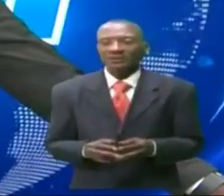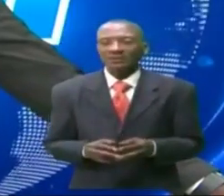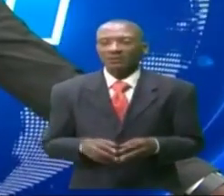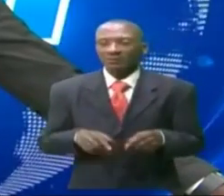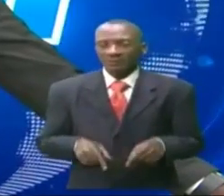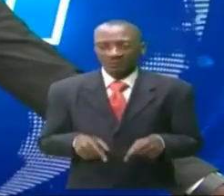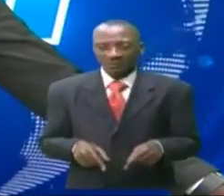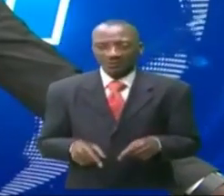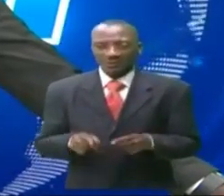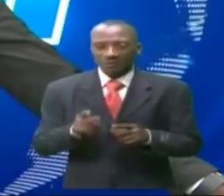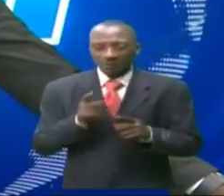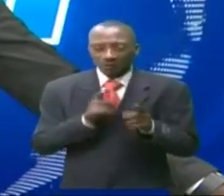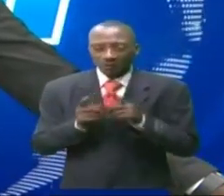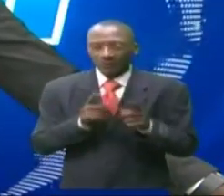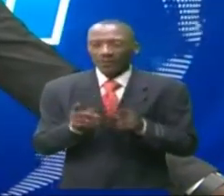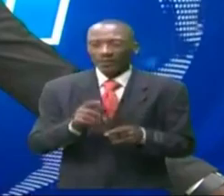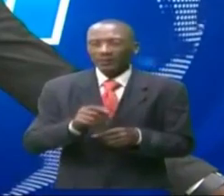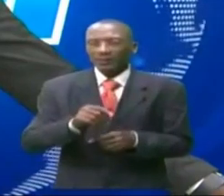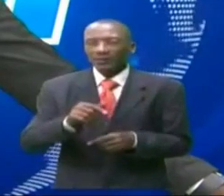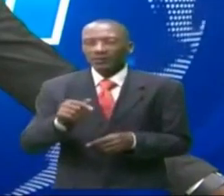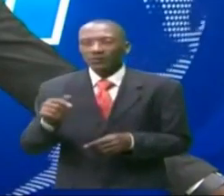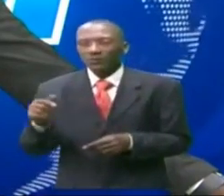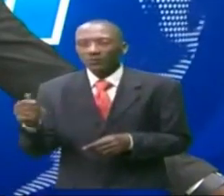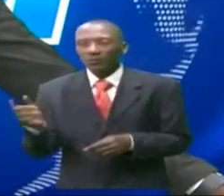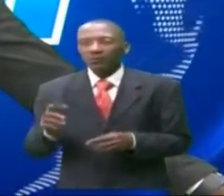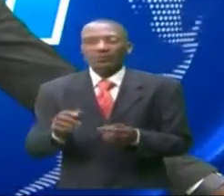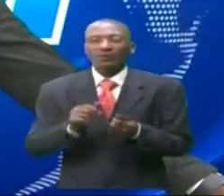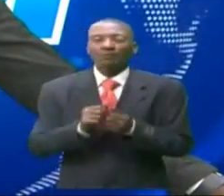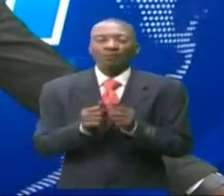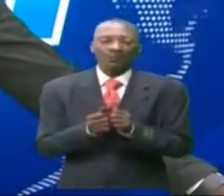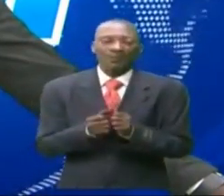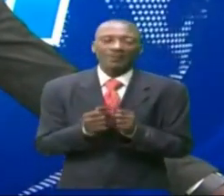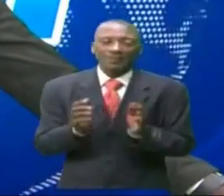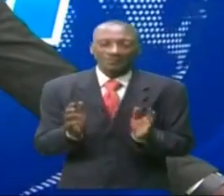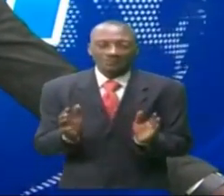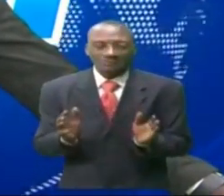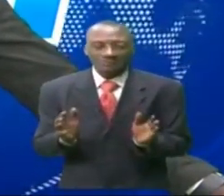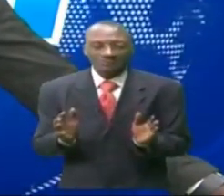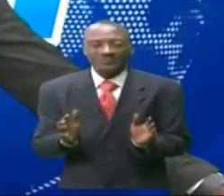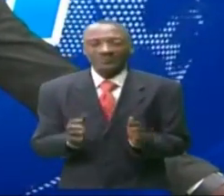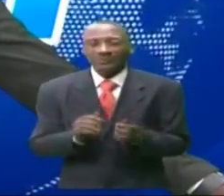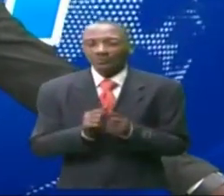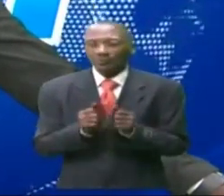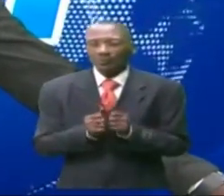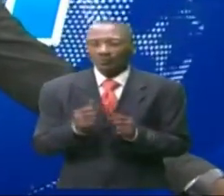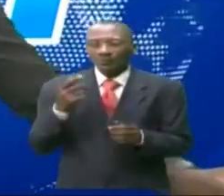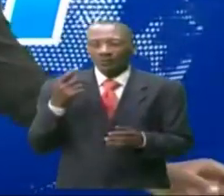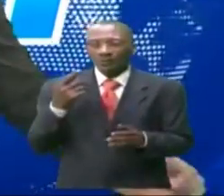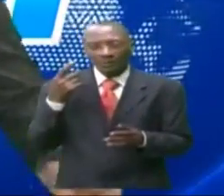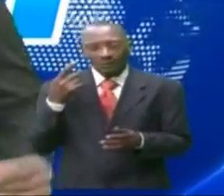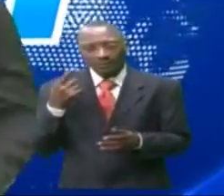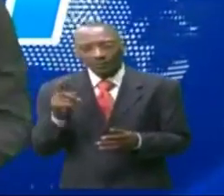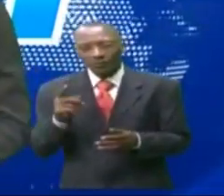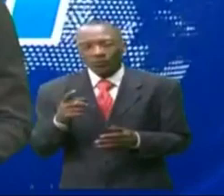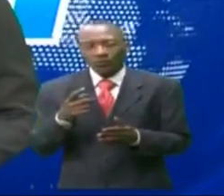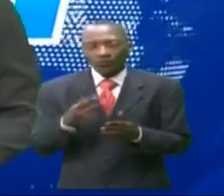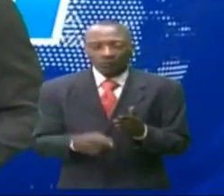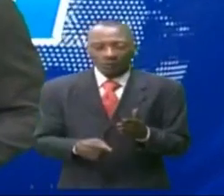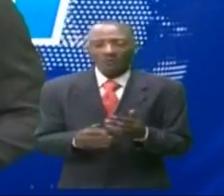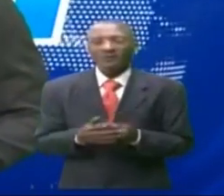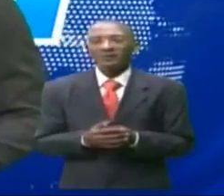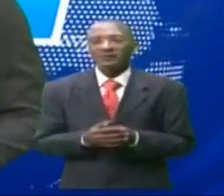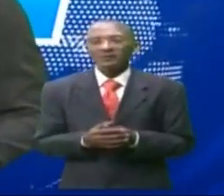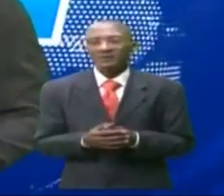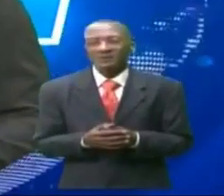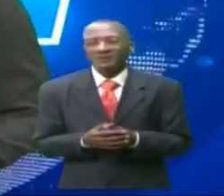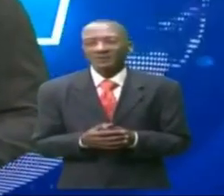incidents du 30 août 2023 à Goma ne cesse de pleuvoir. L'APTM s'inscrit dans le lot, exprime sa compassion à